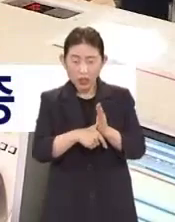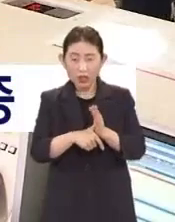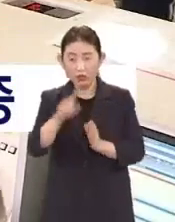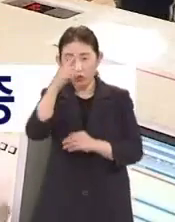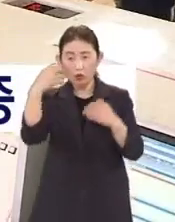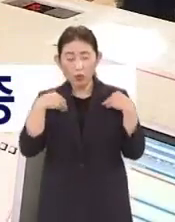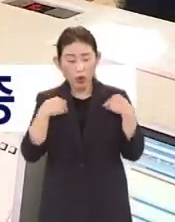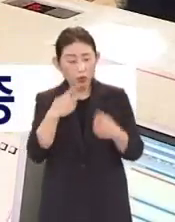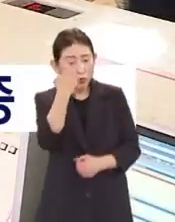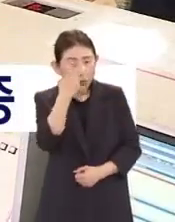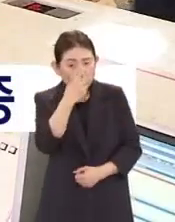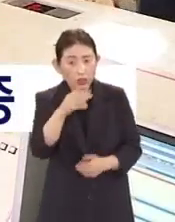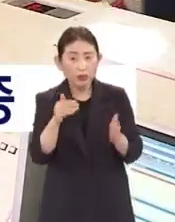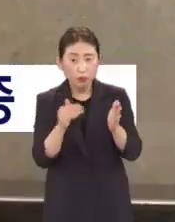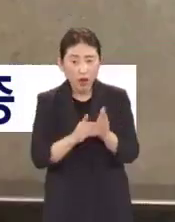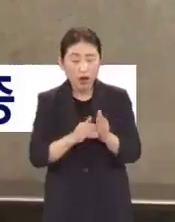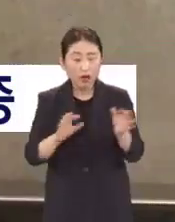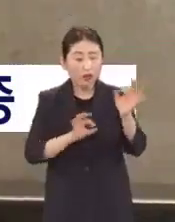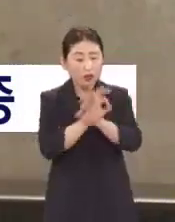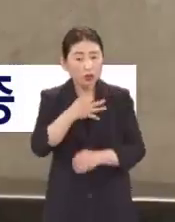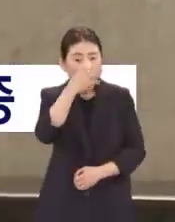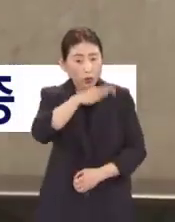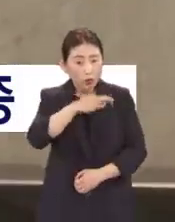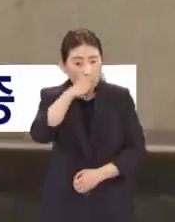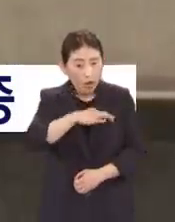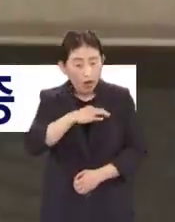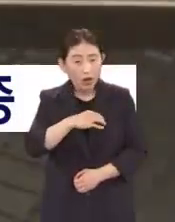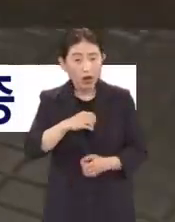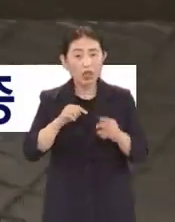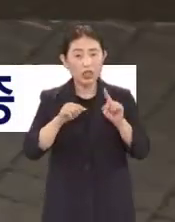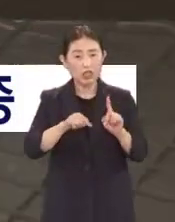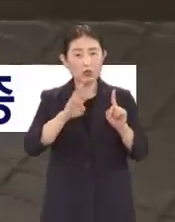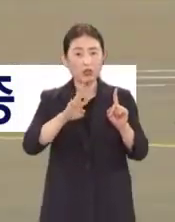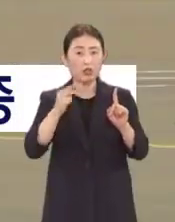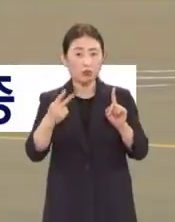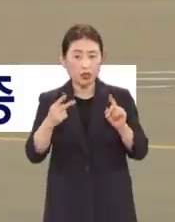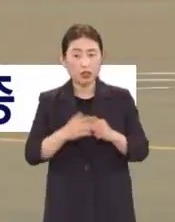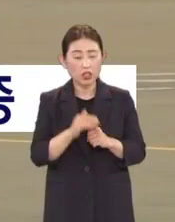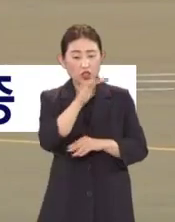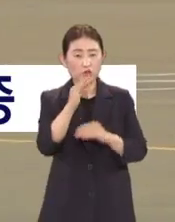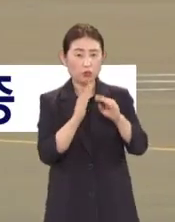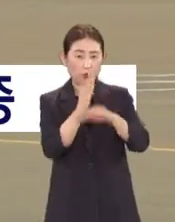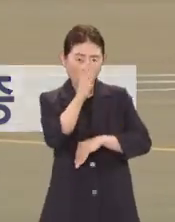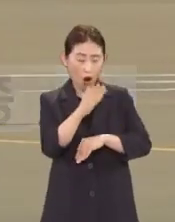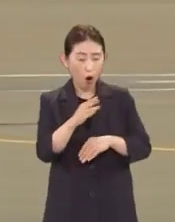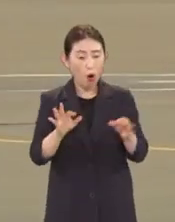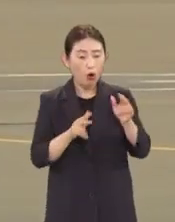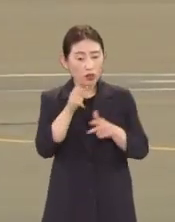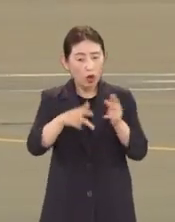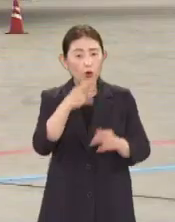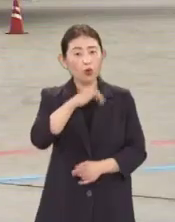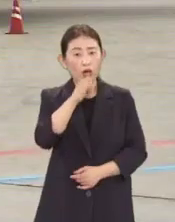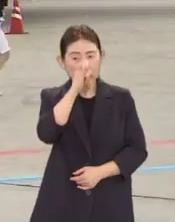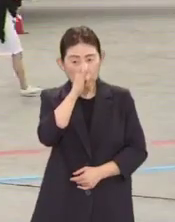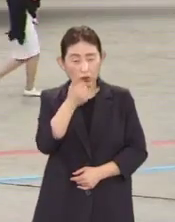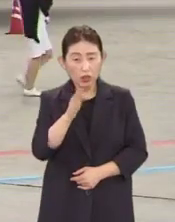사전 타당성 조사에서 BC 즉 비용대비 편익이 1.3위로 기준치를 넘겨 사업성도 입증됐지만